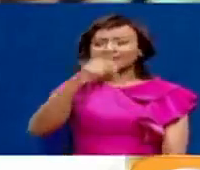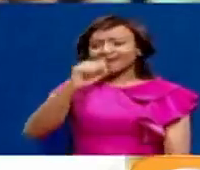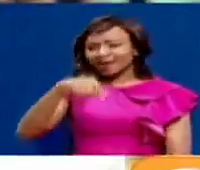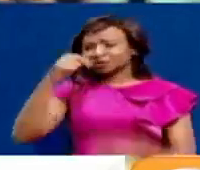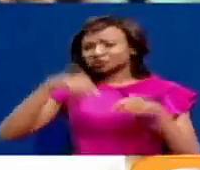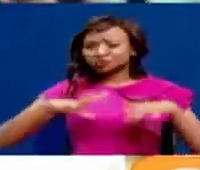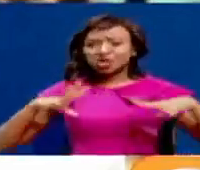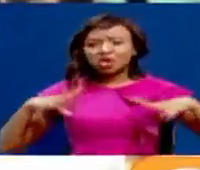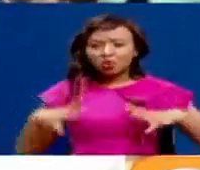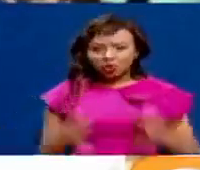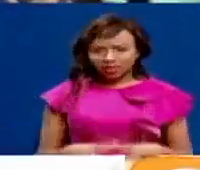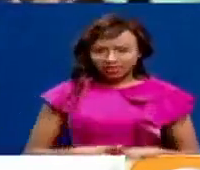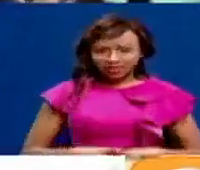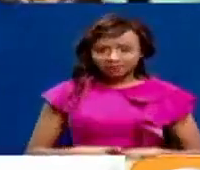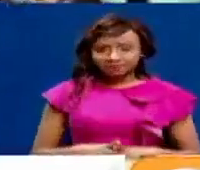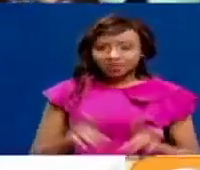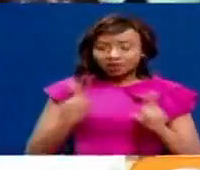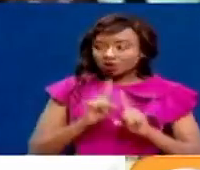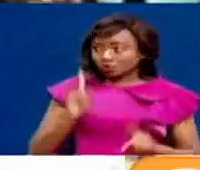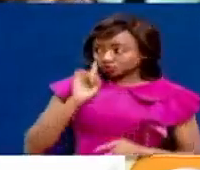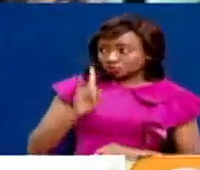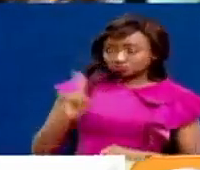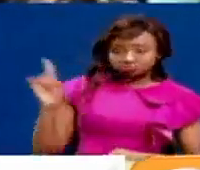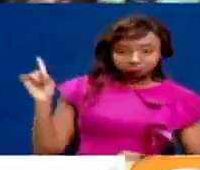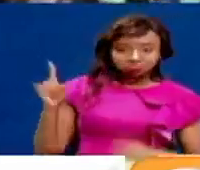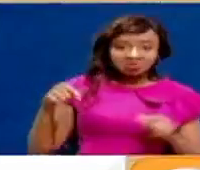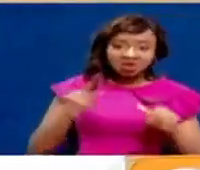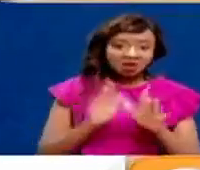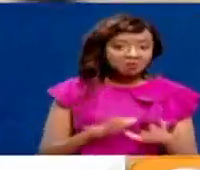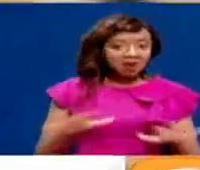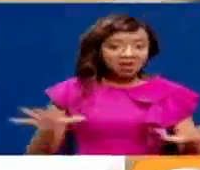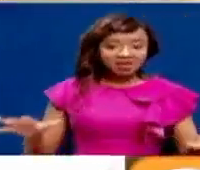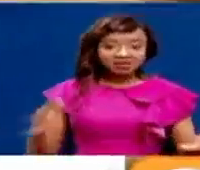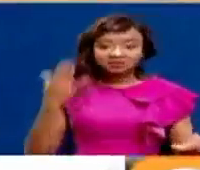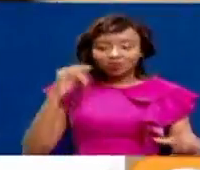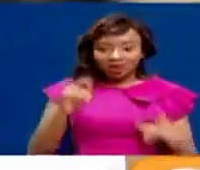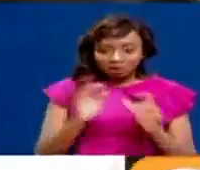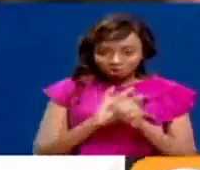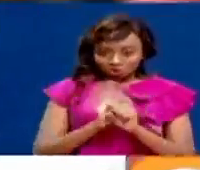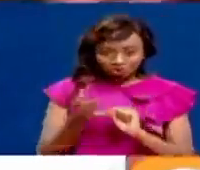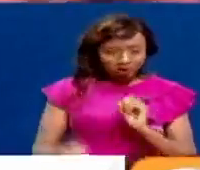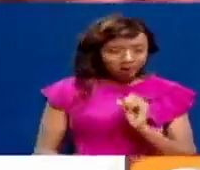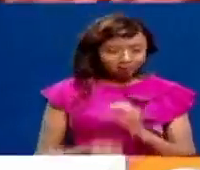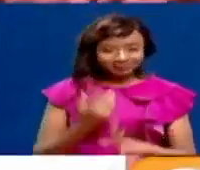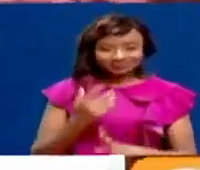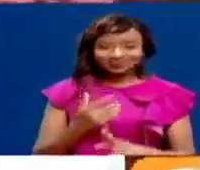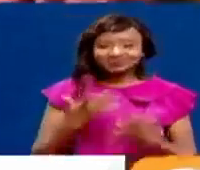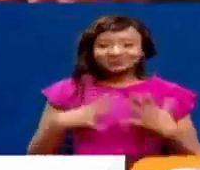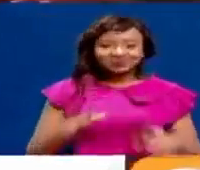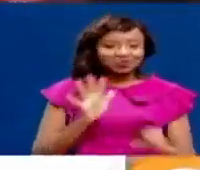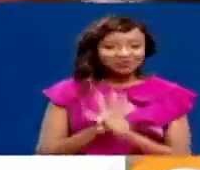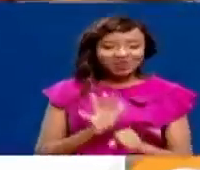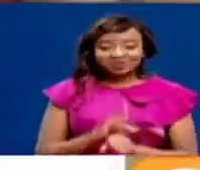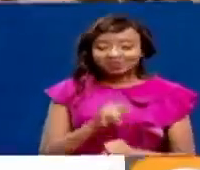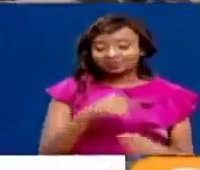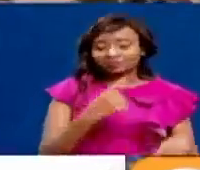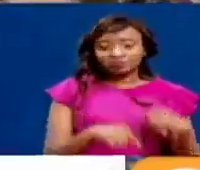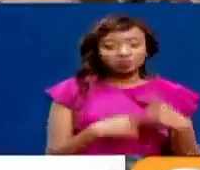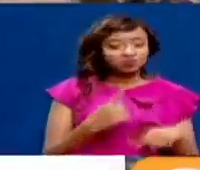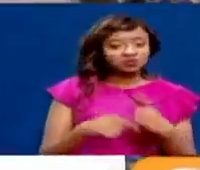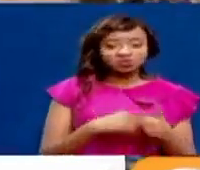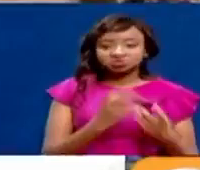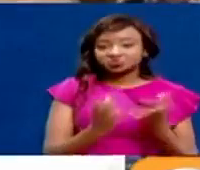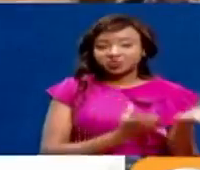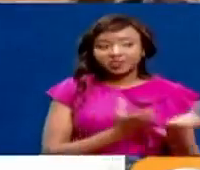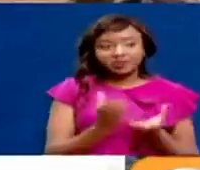sherehe hizi huandaliwa uligeuzwa na kuwa soko baada ya kutokea kwa janga la corona. Wenyeji hapa waliendelea na shughuli zao